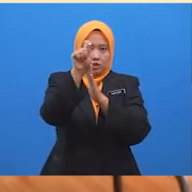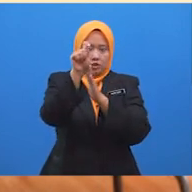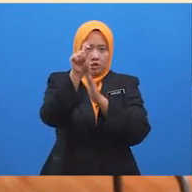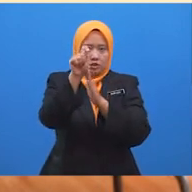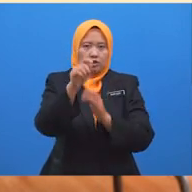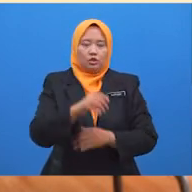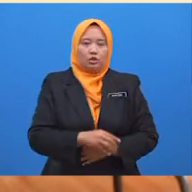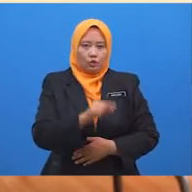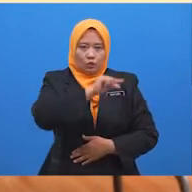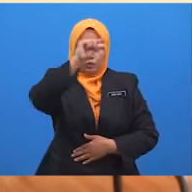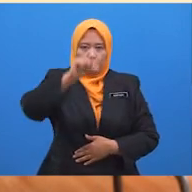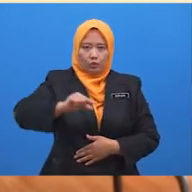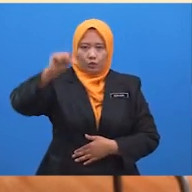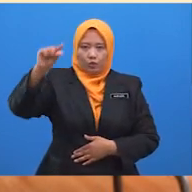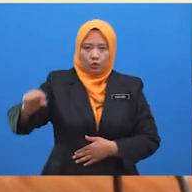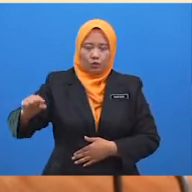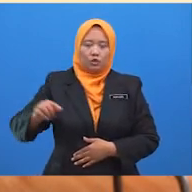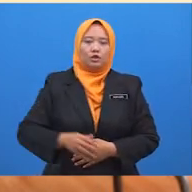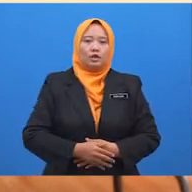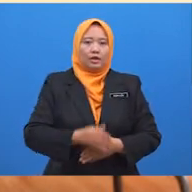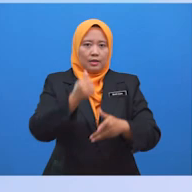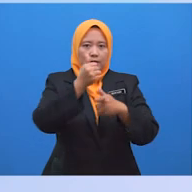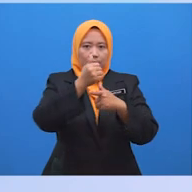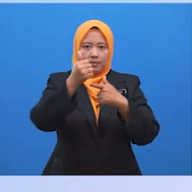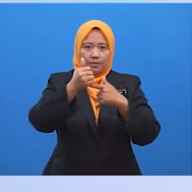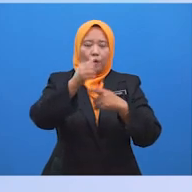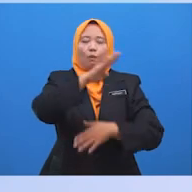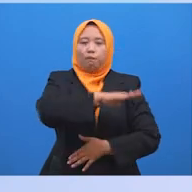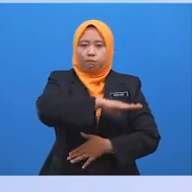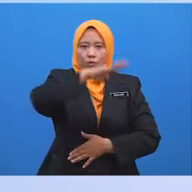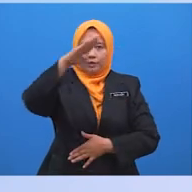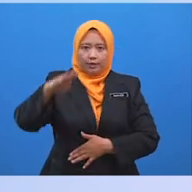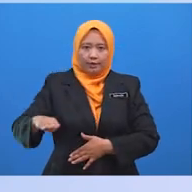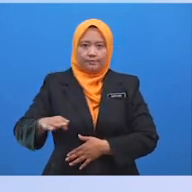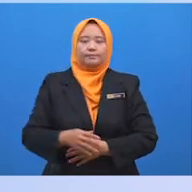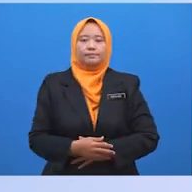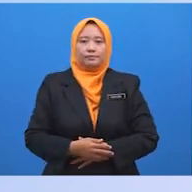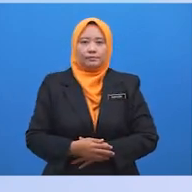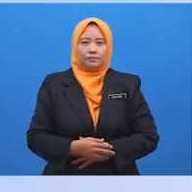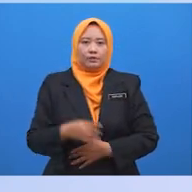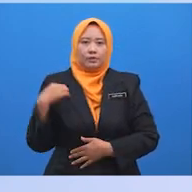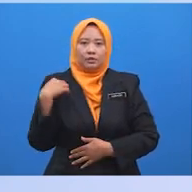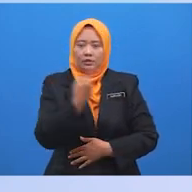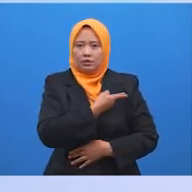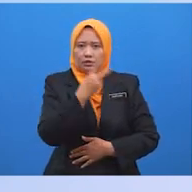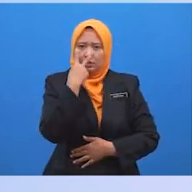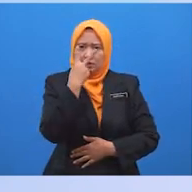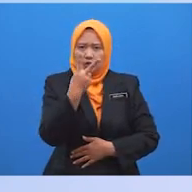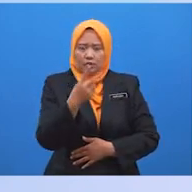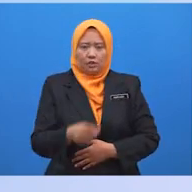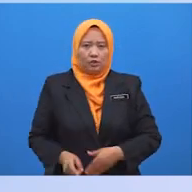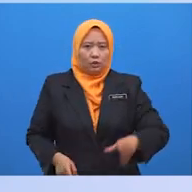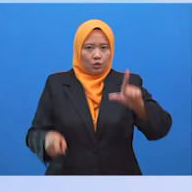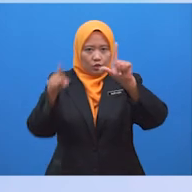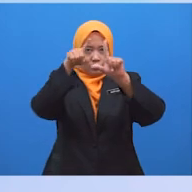bukit. Untuk lebih jelas lagi, kita perhatikan kecuraman antara dua